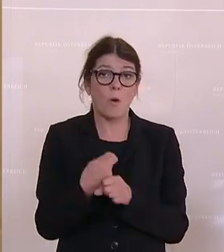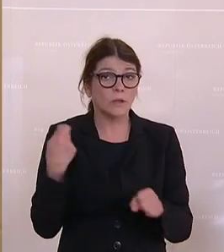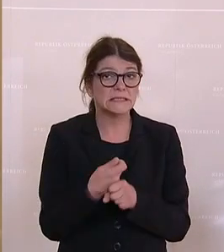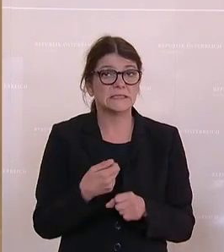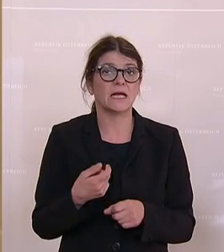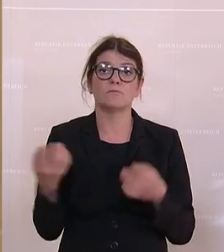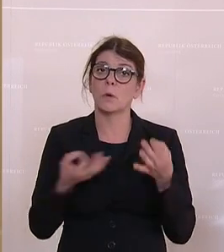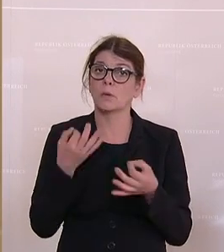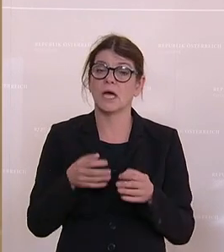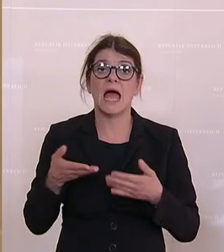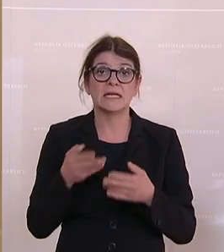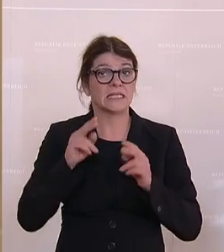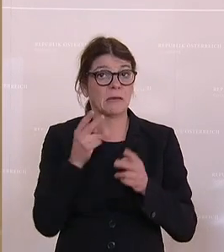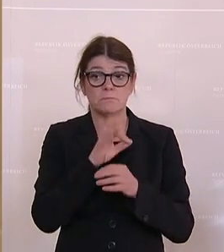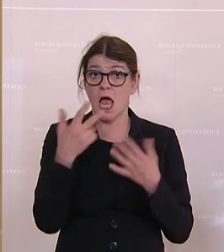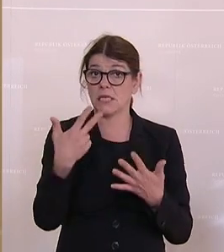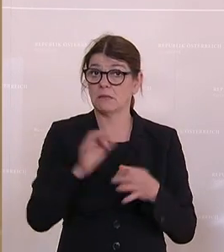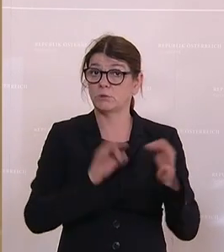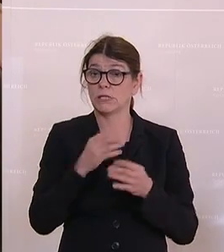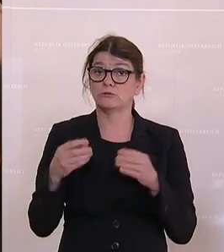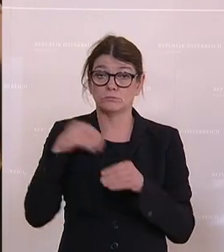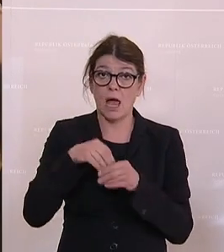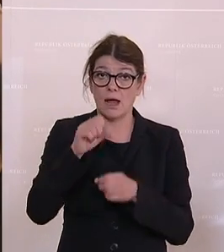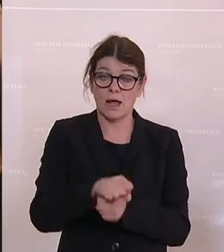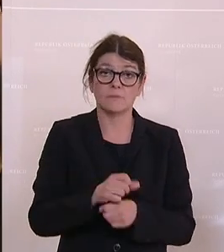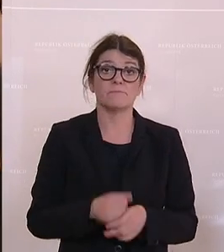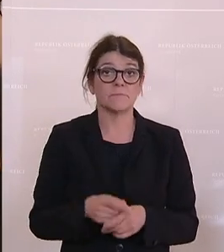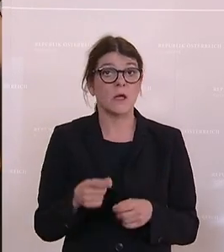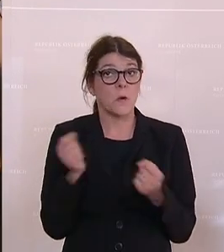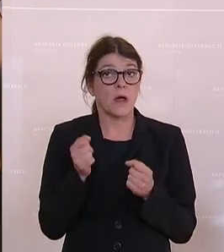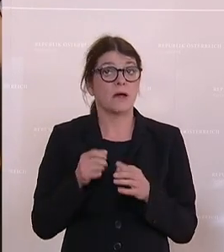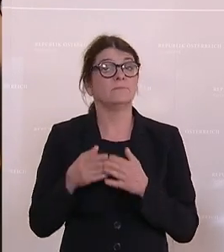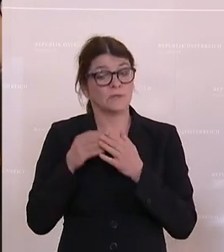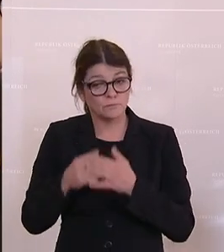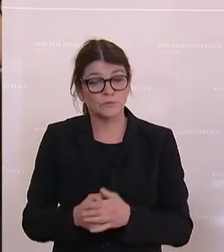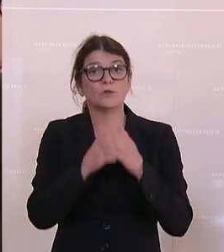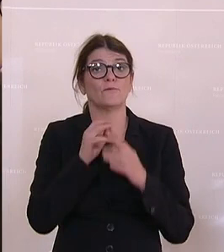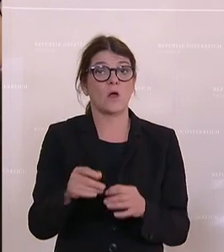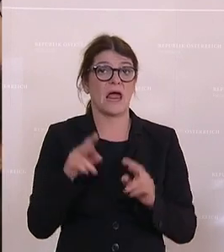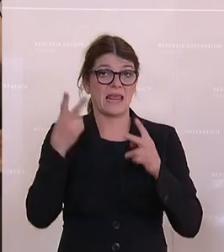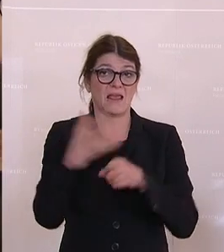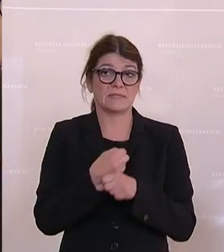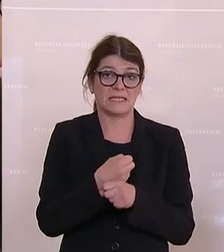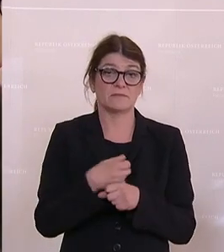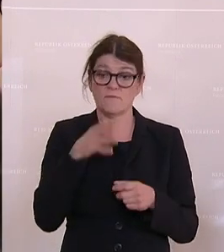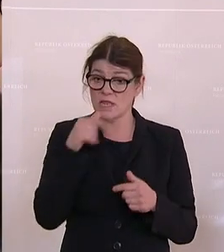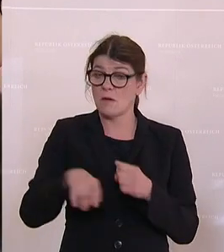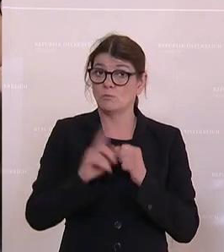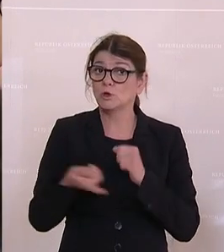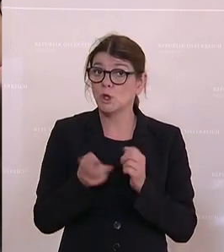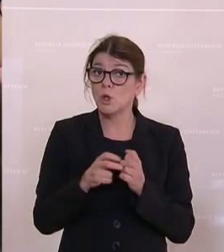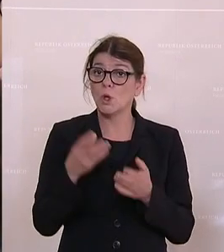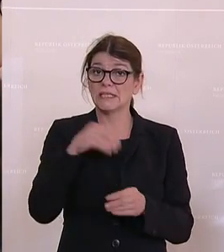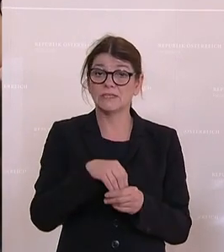oder die Heizenergie bis zu 80% eingespart werden. Das ist ein massiver Beitrag zur Energieeffizienz. Wir werden in diesem Budget